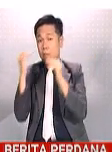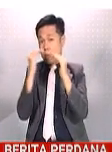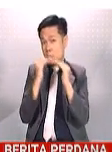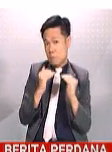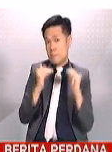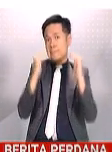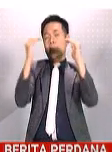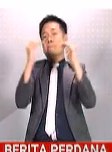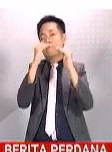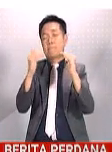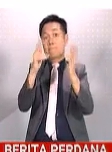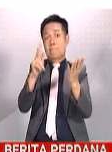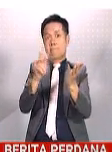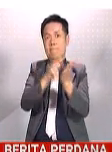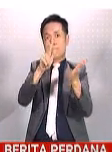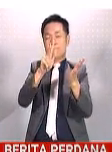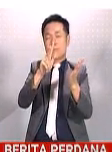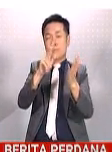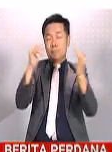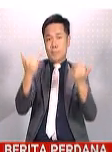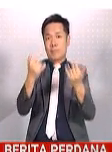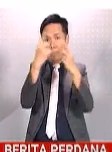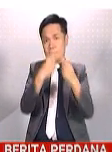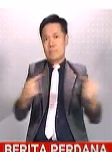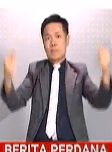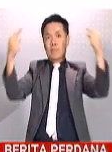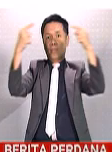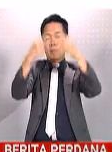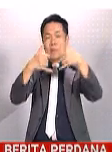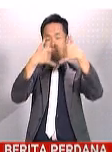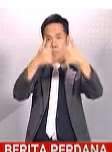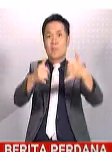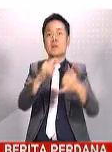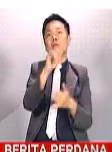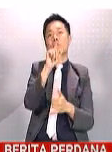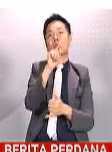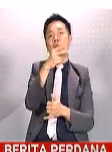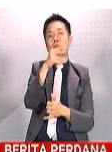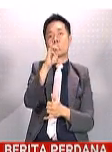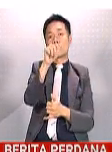telah pun mengesahkan tempat ke pusingan akhir Piala Thomas Piala Uber 2020. Oh.